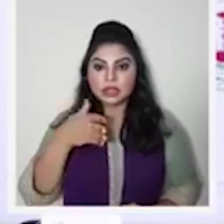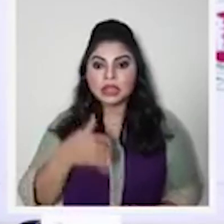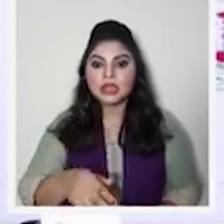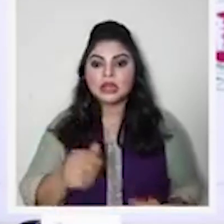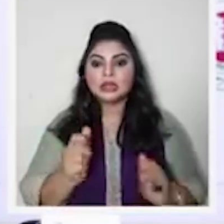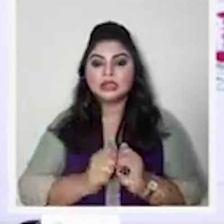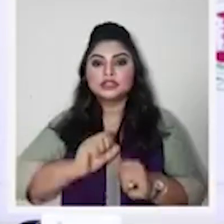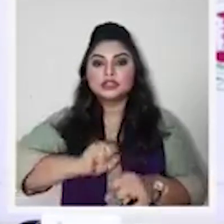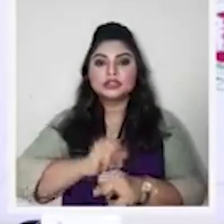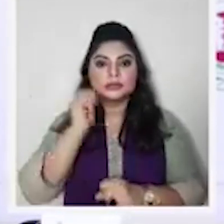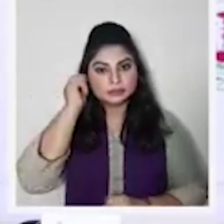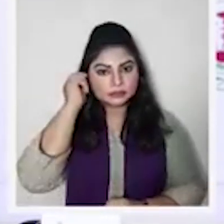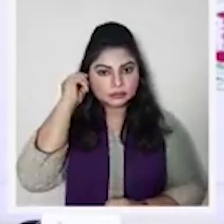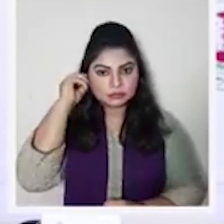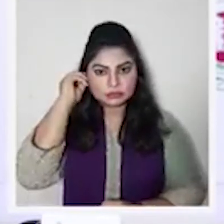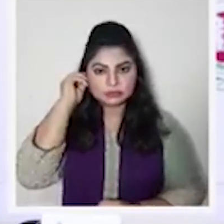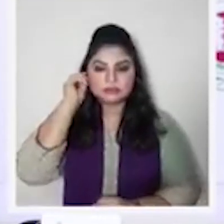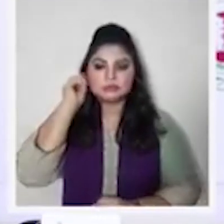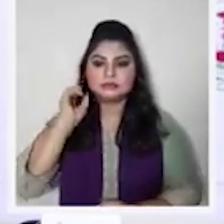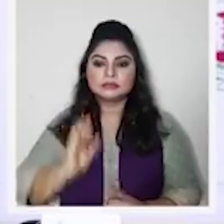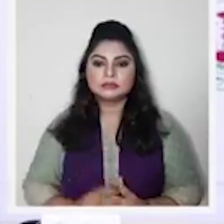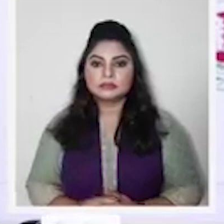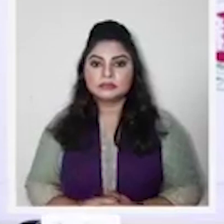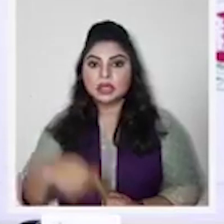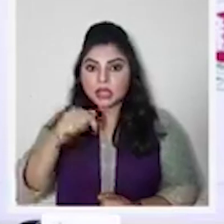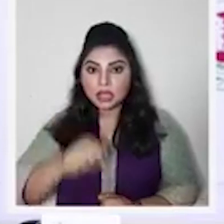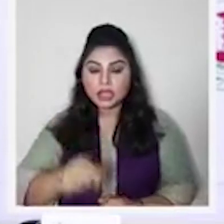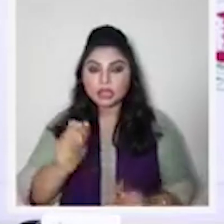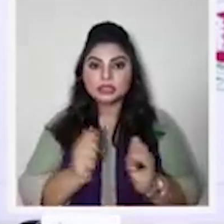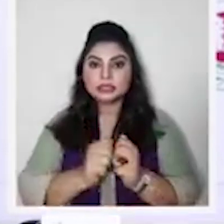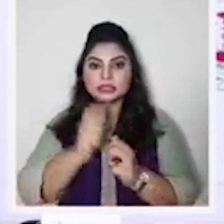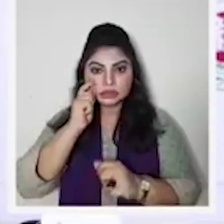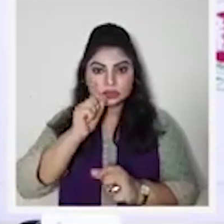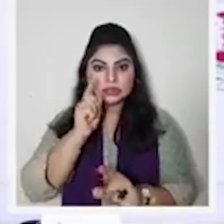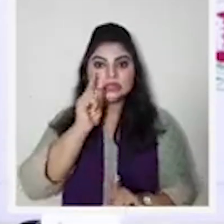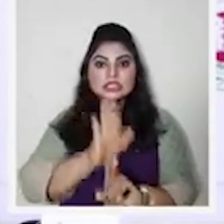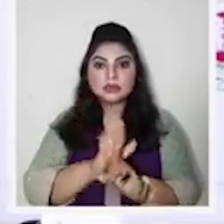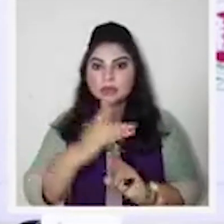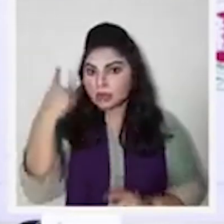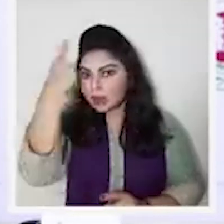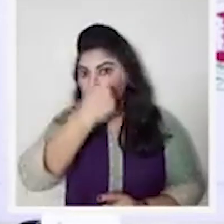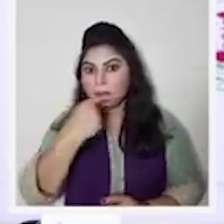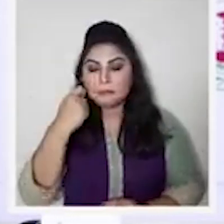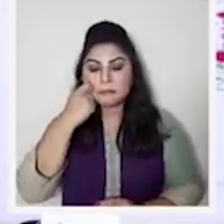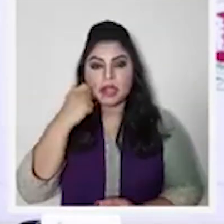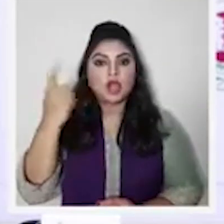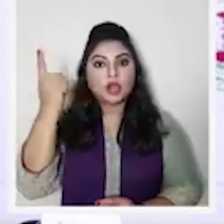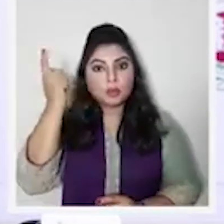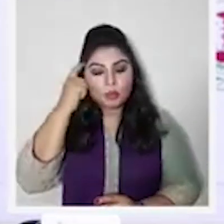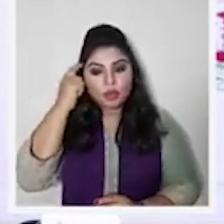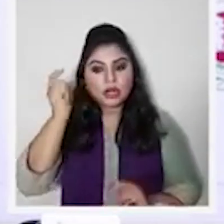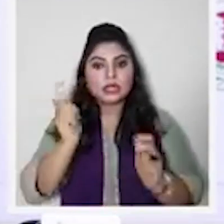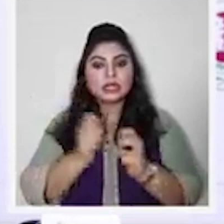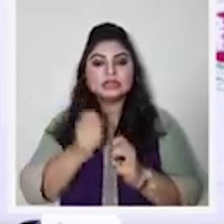বিষয়ে কথা বলতে চাই। যারা স্বাস্থ্যসেবা প্রদান করছেন, স্বাস্থ্যসেবা প্রদানকারী এবং